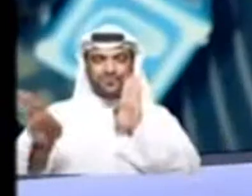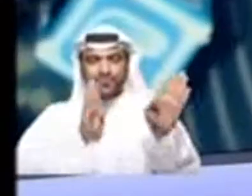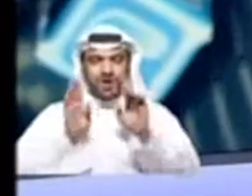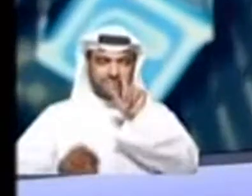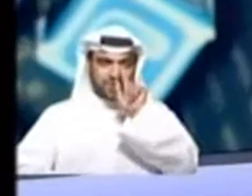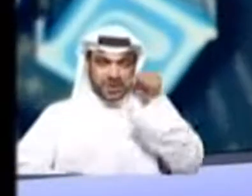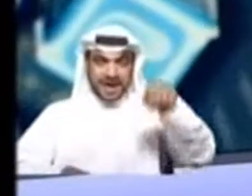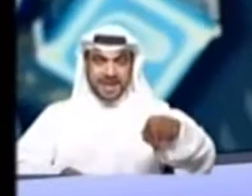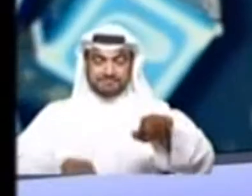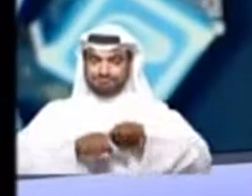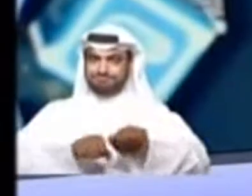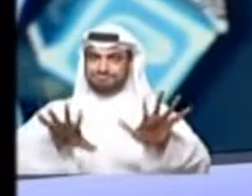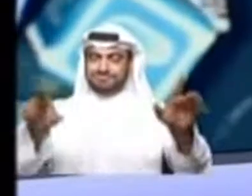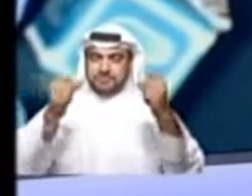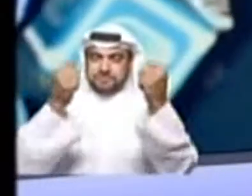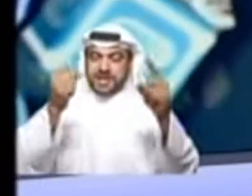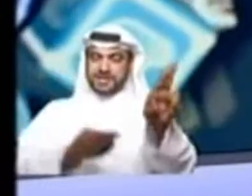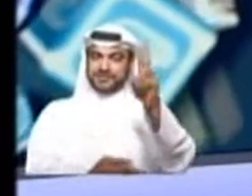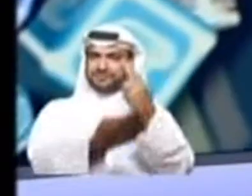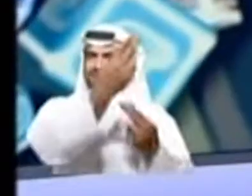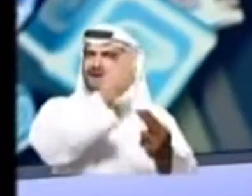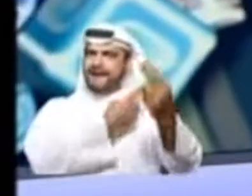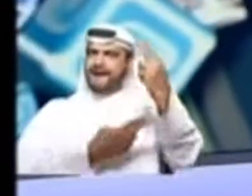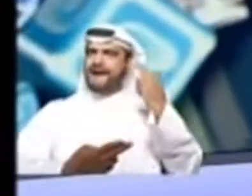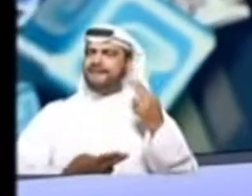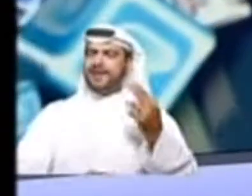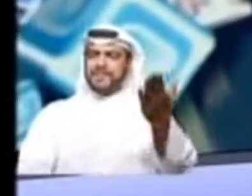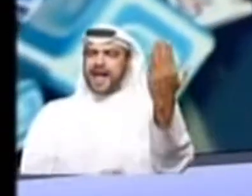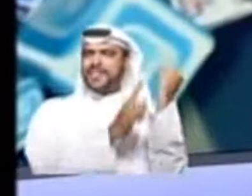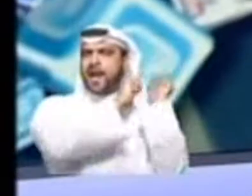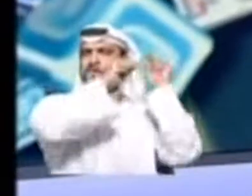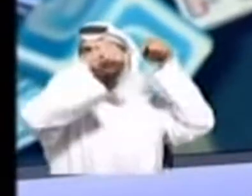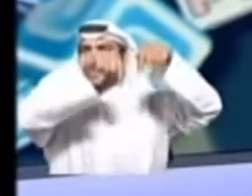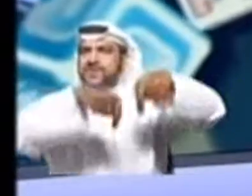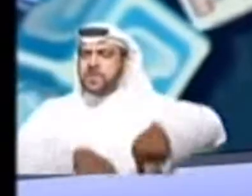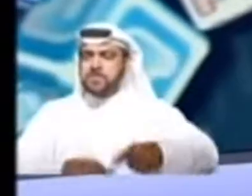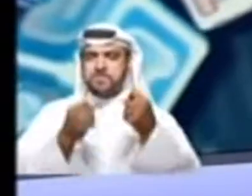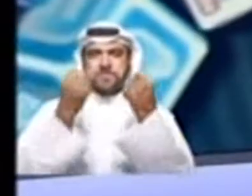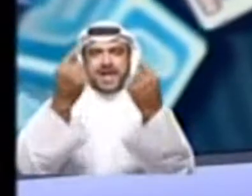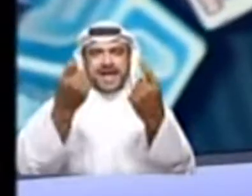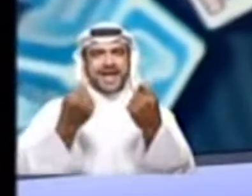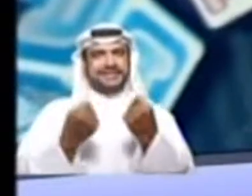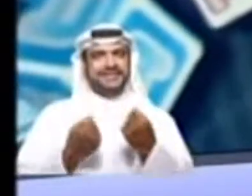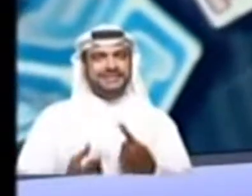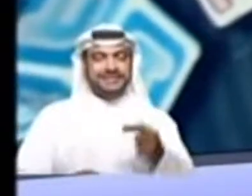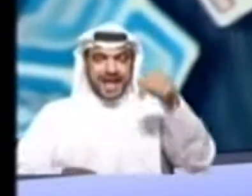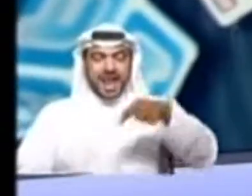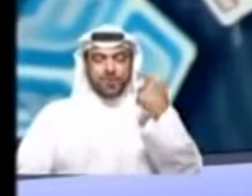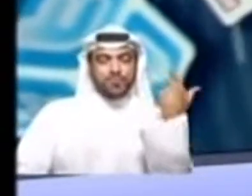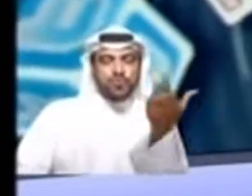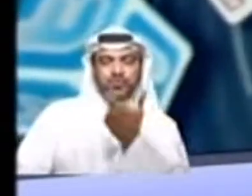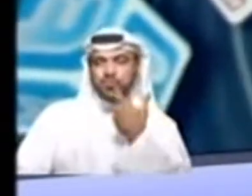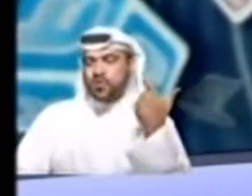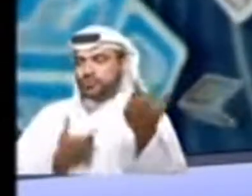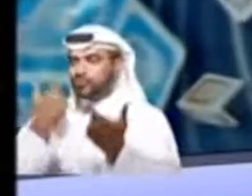بعثة عريقة تميزت بتاريخ حافل في مهمة الحج منذ تأسيسها إلى اليوم، حيث تعنى بالإشراف على الحجاج